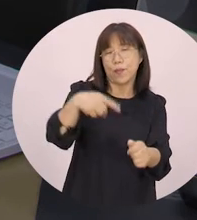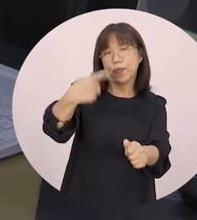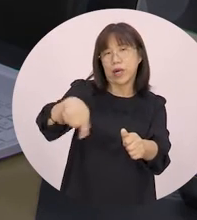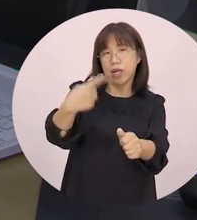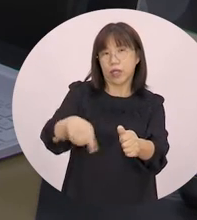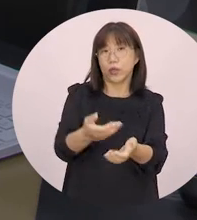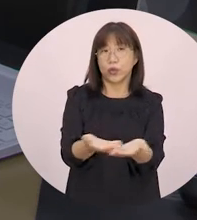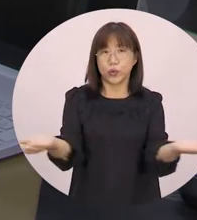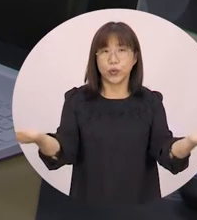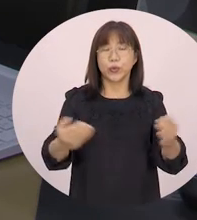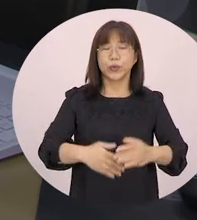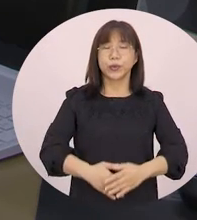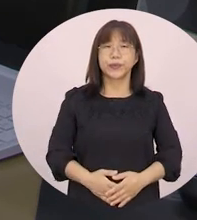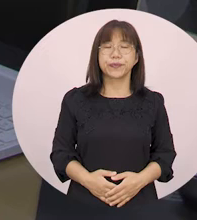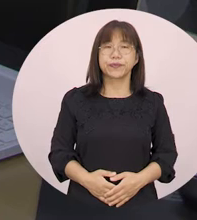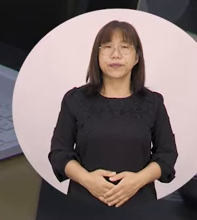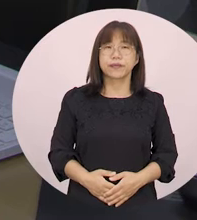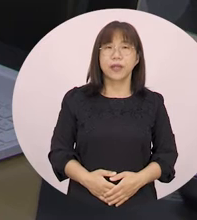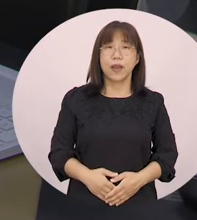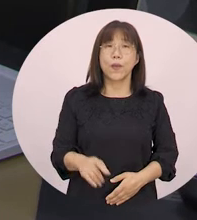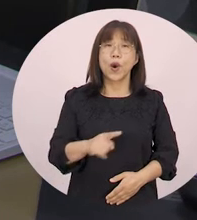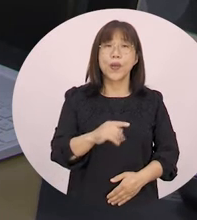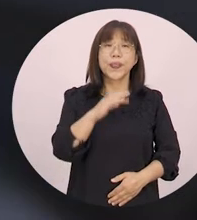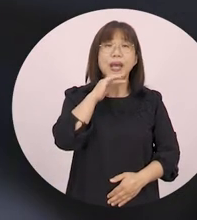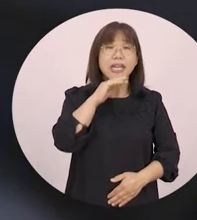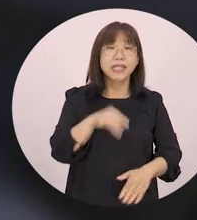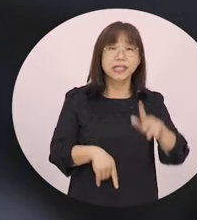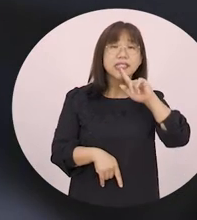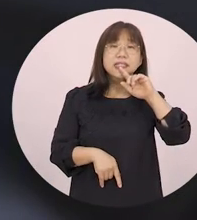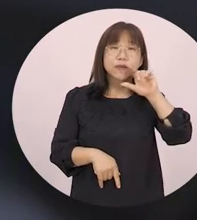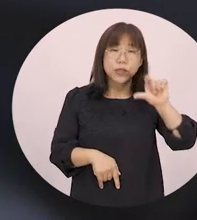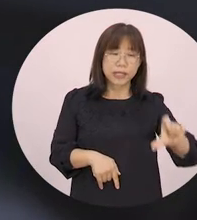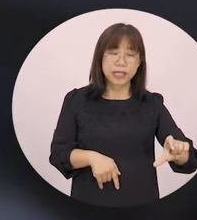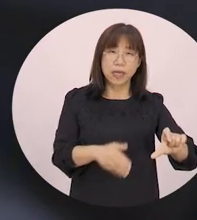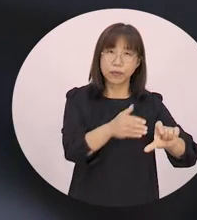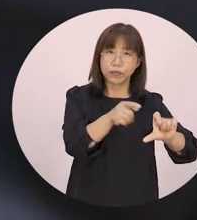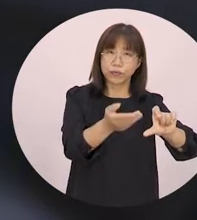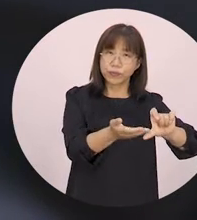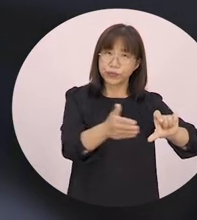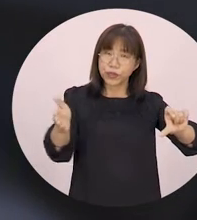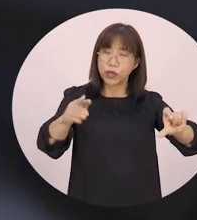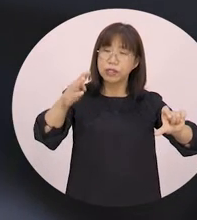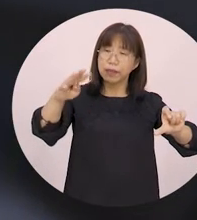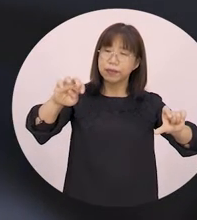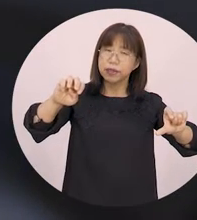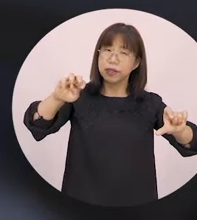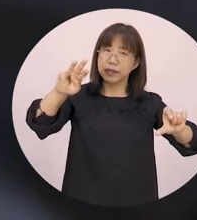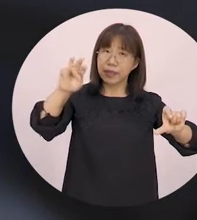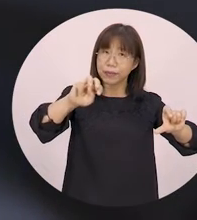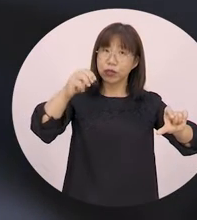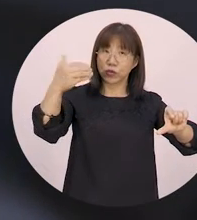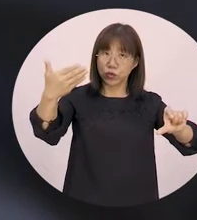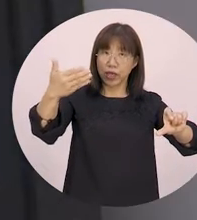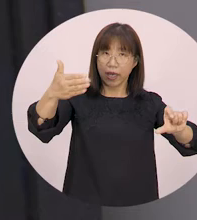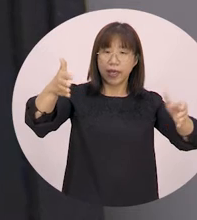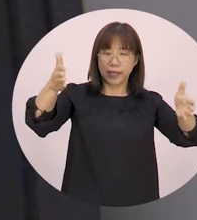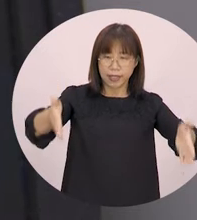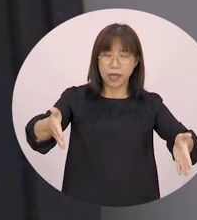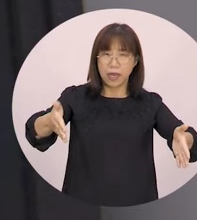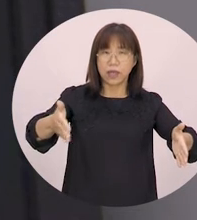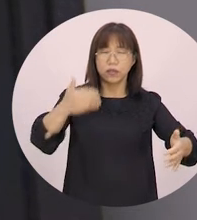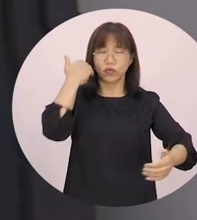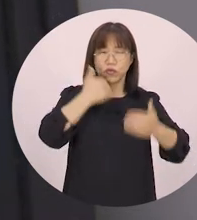실전 시험에 대비할 수 있도록 구성했습니다. 만 15세 이상 39세 이하 청년이면 누구나 무료로 신청할 수